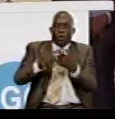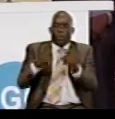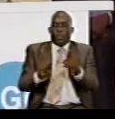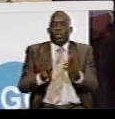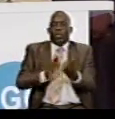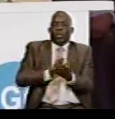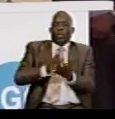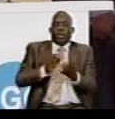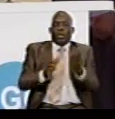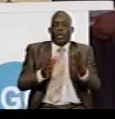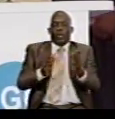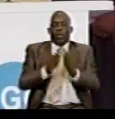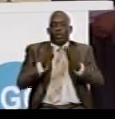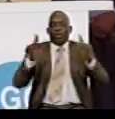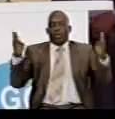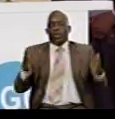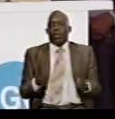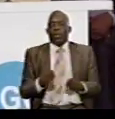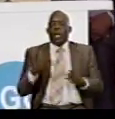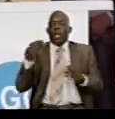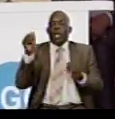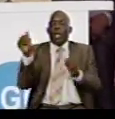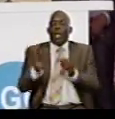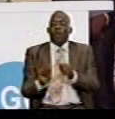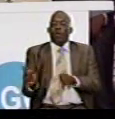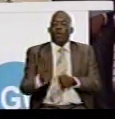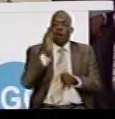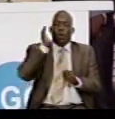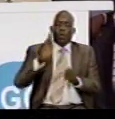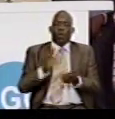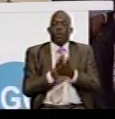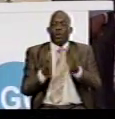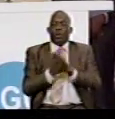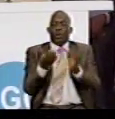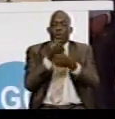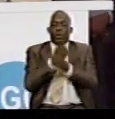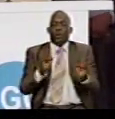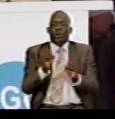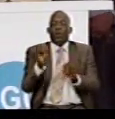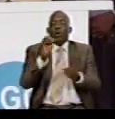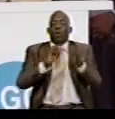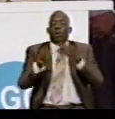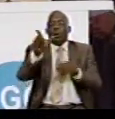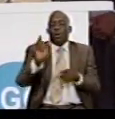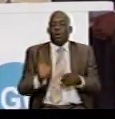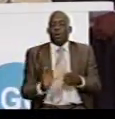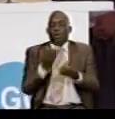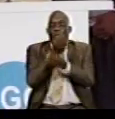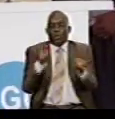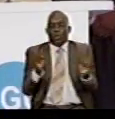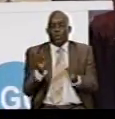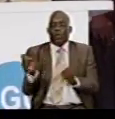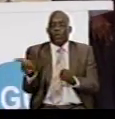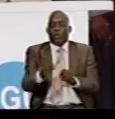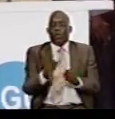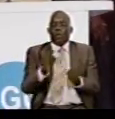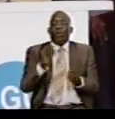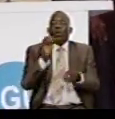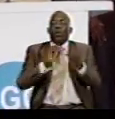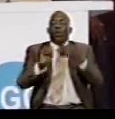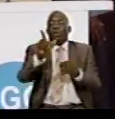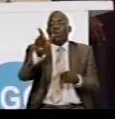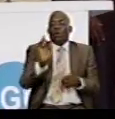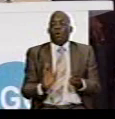that is not yet saved. Quiconque n'est pas encore sauvé. Oh God, save them. Oh Dieu, sauvez-les. Oh God, convert them.